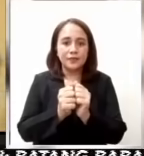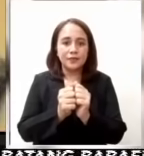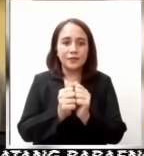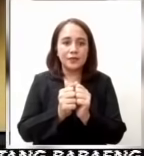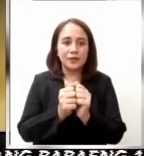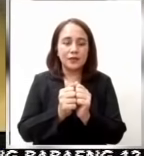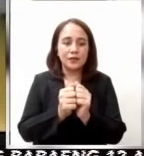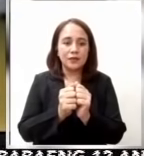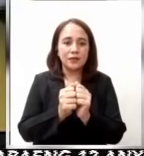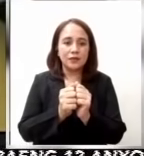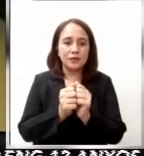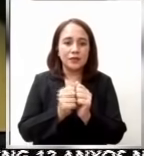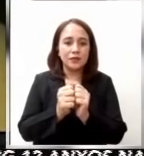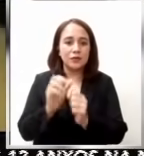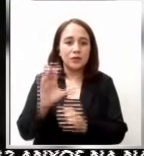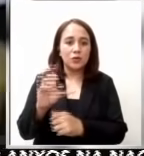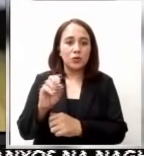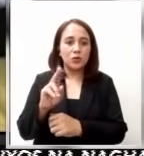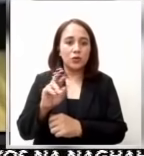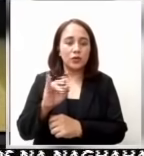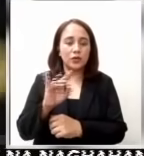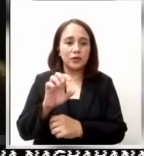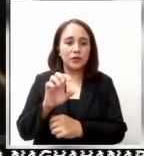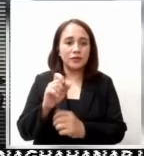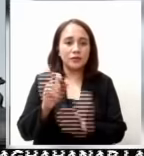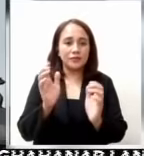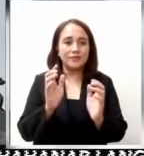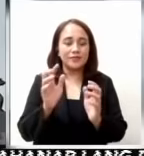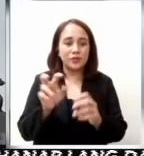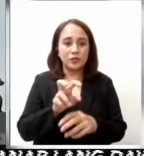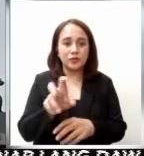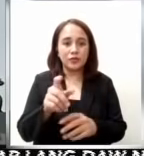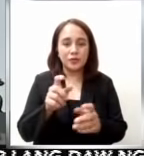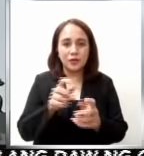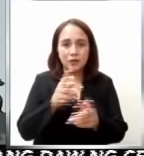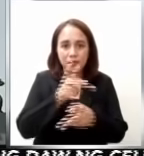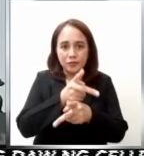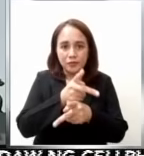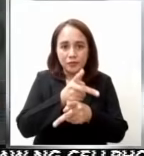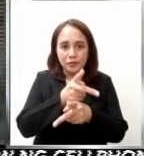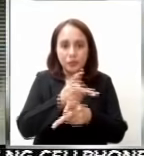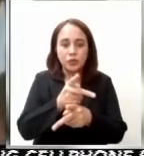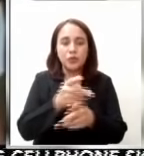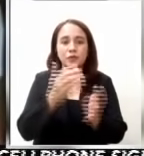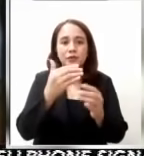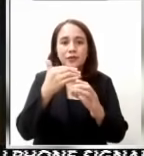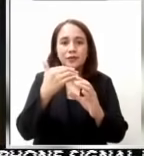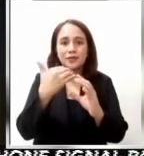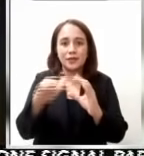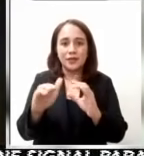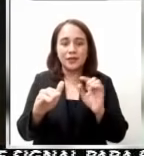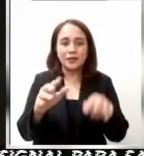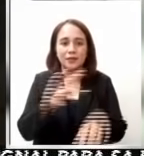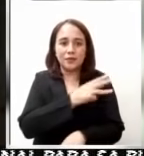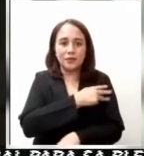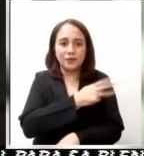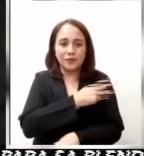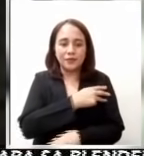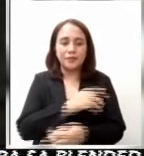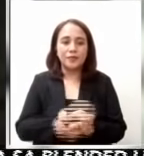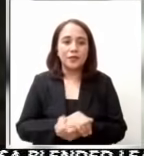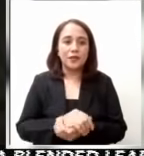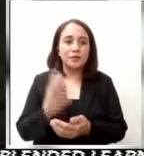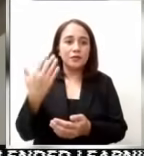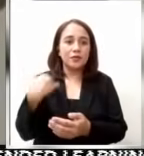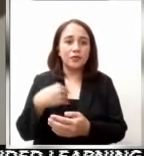courier service yung para matrack natin yung tao na nagpapadala ng marijuana. Dati raw bartender ang suspek na